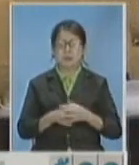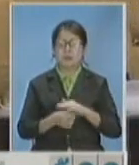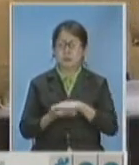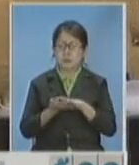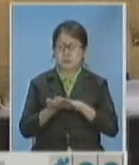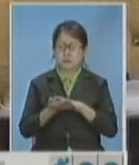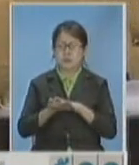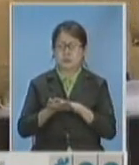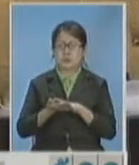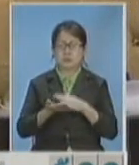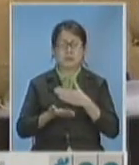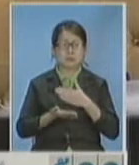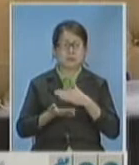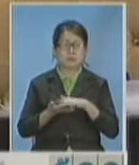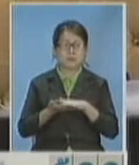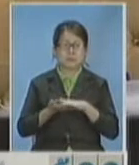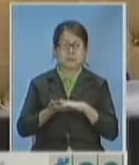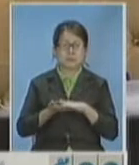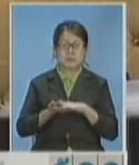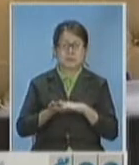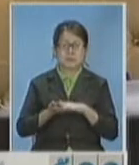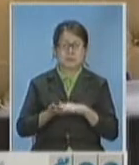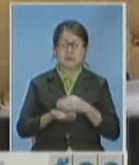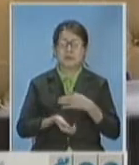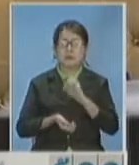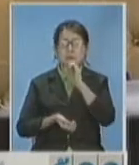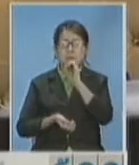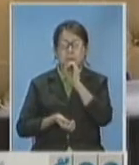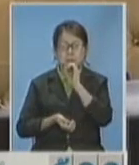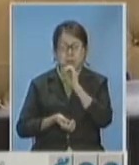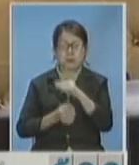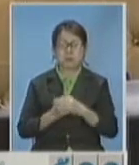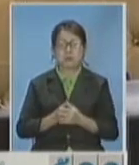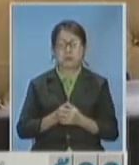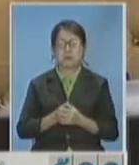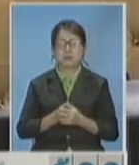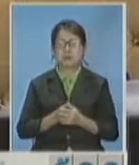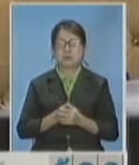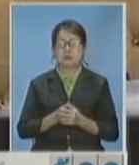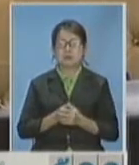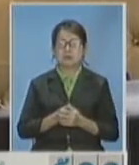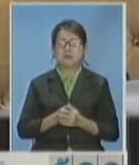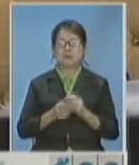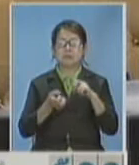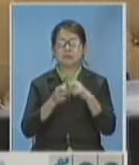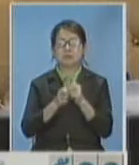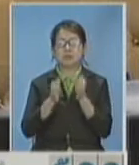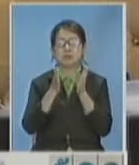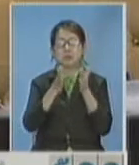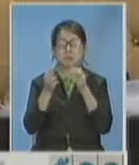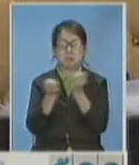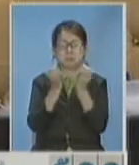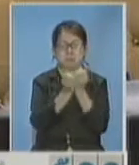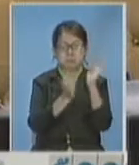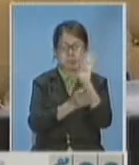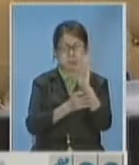างนี้อย่าพยายามที่จะไปกระทบกระเทียบอะไรมากนะฮะ